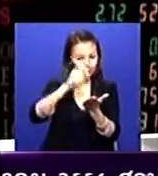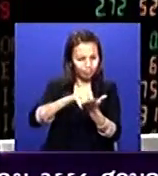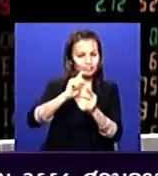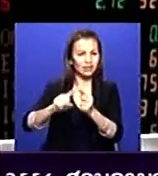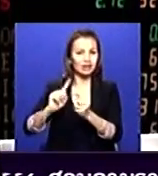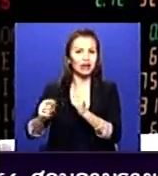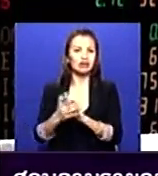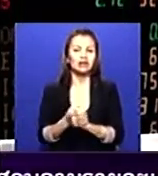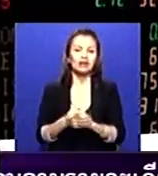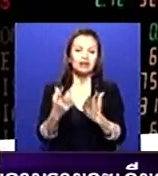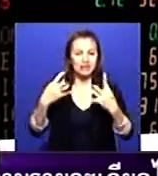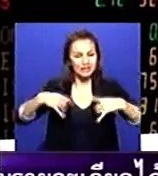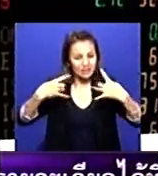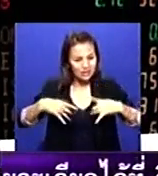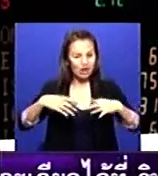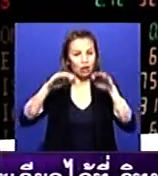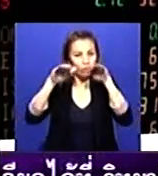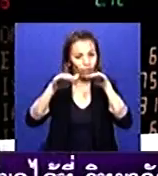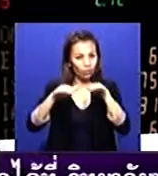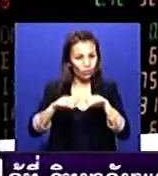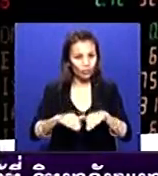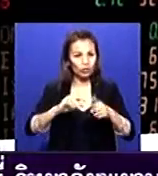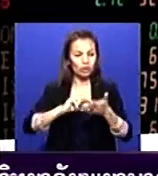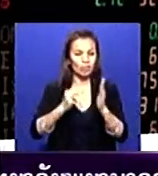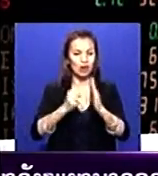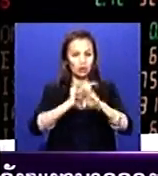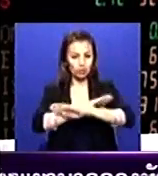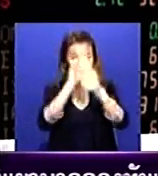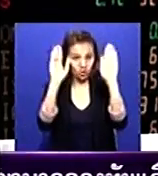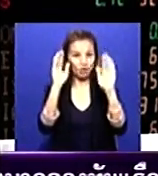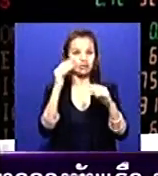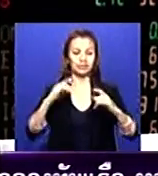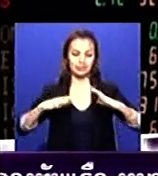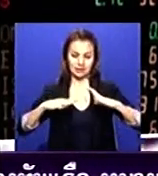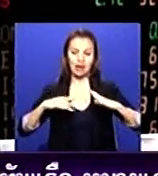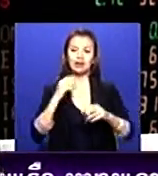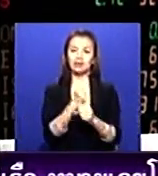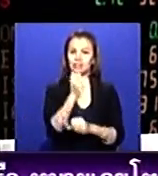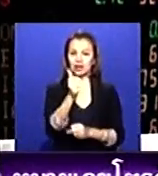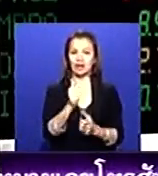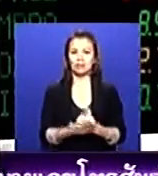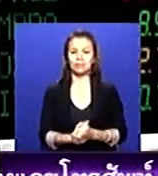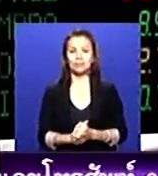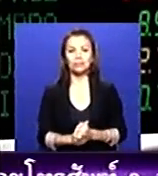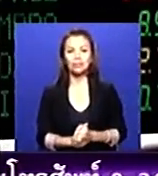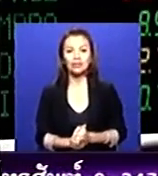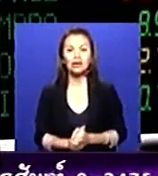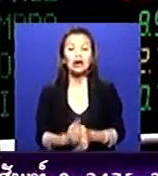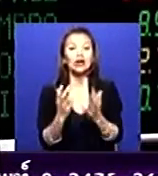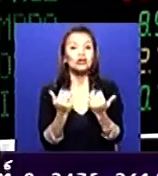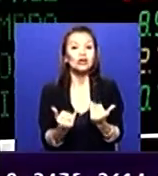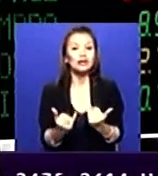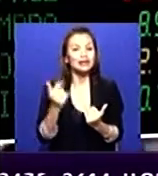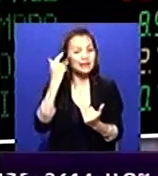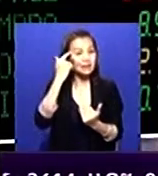แลกเปลี่ยนสำหรับเงินลงทุนในต่างประเทศสามารถยกเลิกการป้องกันความเสี่ยงเสรีได้นะคะทีนี้คุณผ่องเพ็ญก็ยังเชื่อค่ะว่า